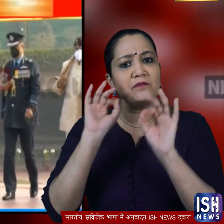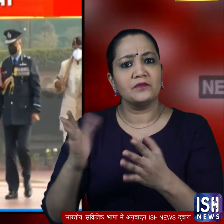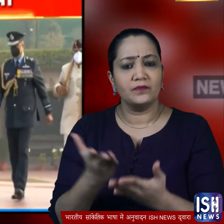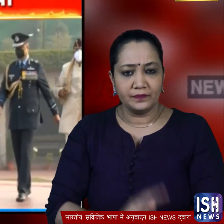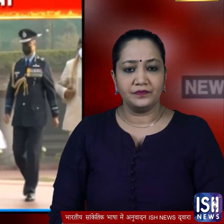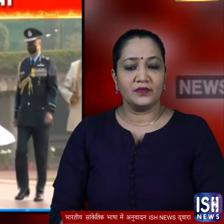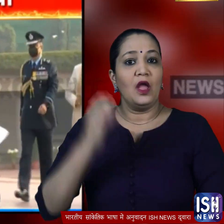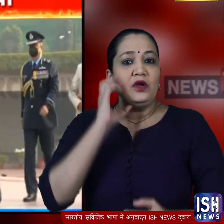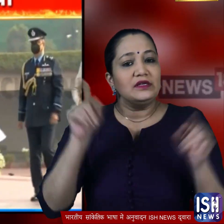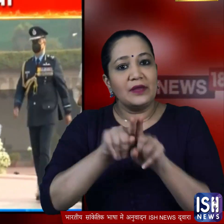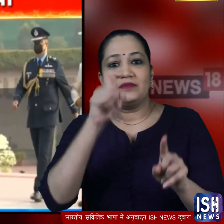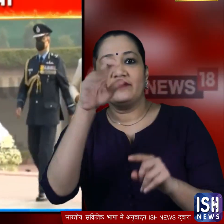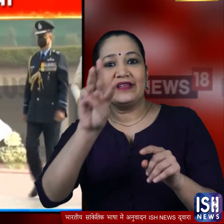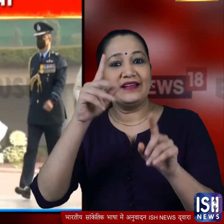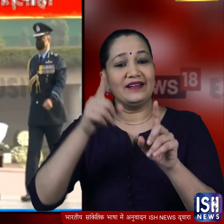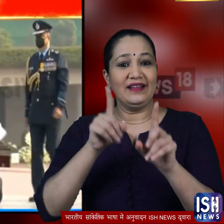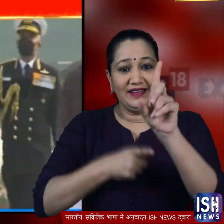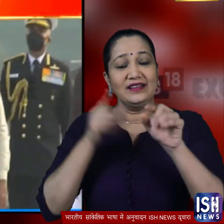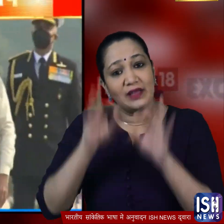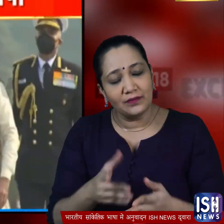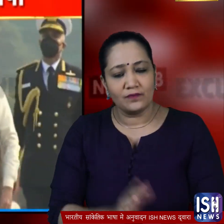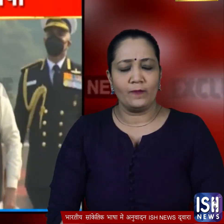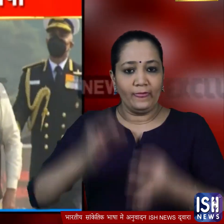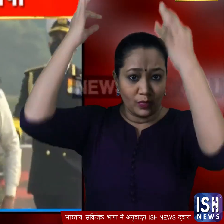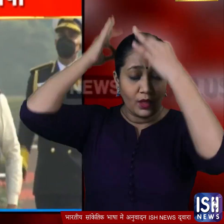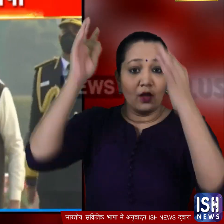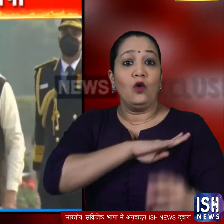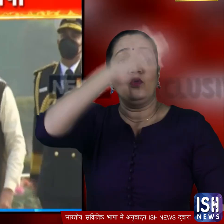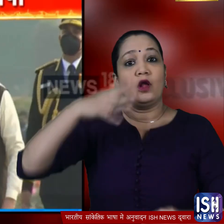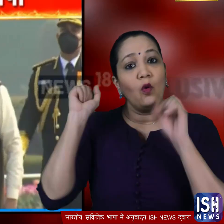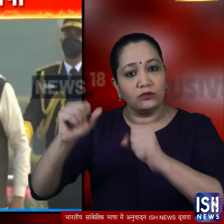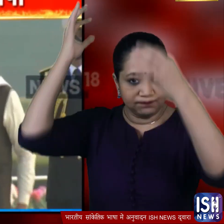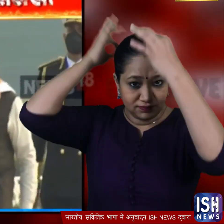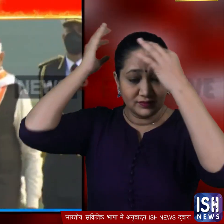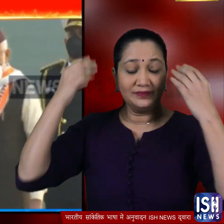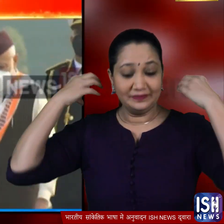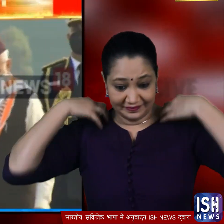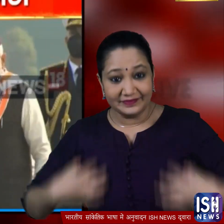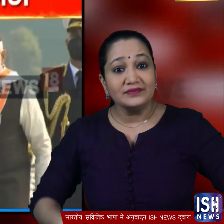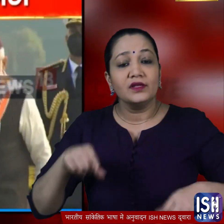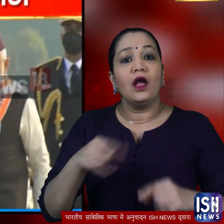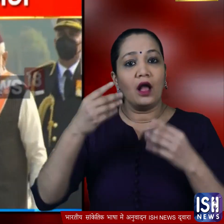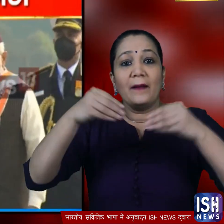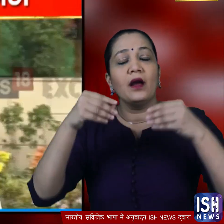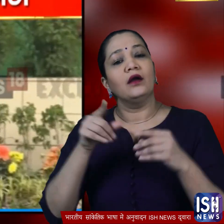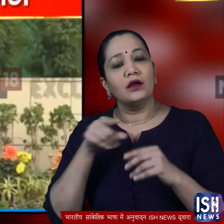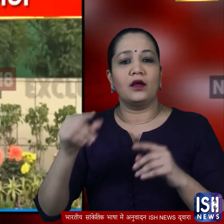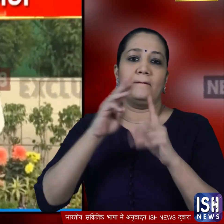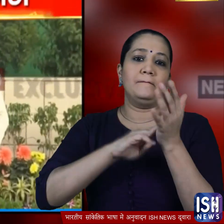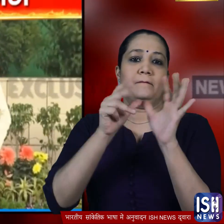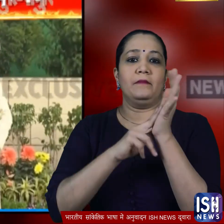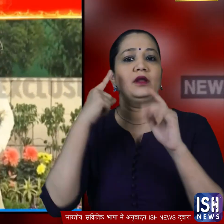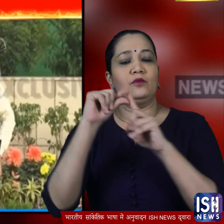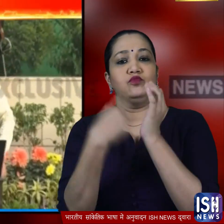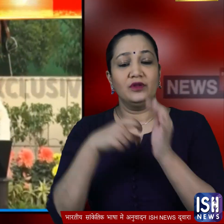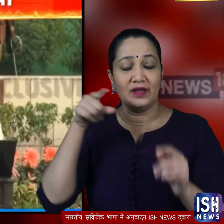गणतंत्र दिवस पर भी प्रधानमंत्री का पहनावा सुर्खियों में रहा। इस बार उन्होंने सर पर उत्तराखंड की टोपी और गले में मणिपुर का गमछा पहना। पीएम ने